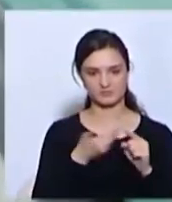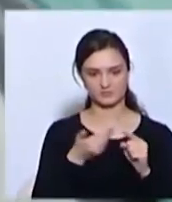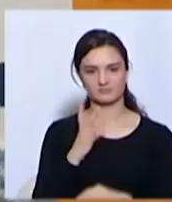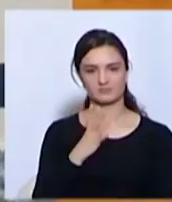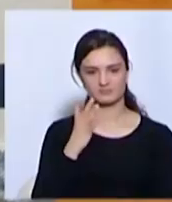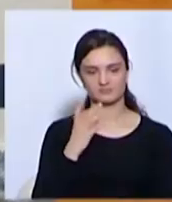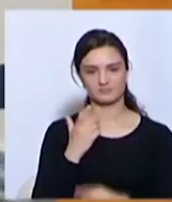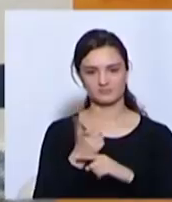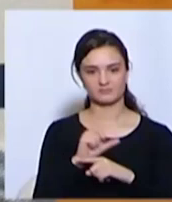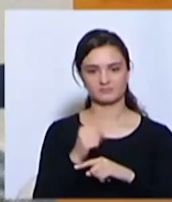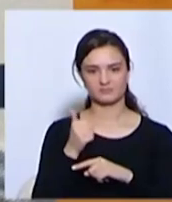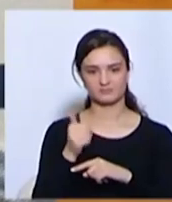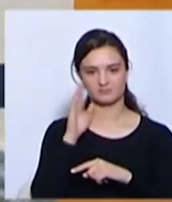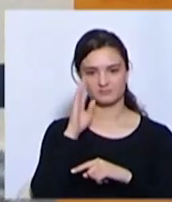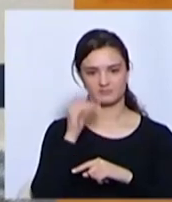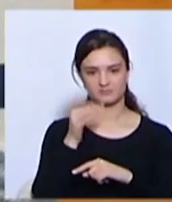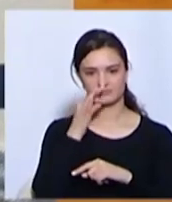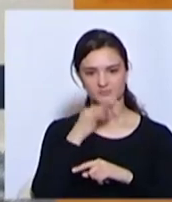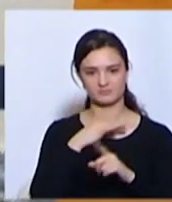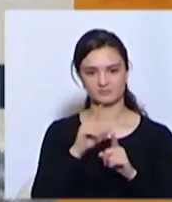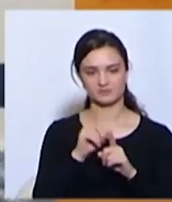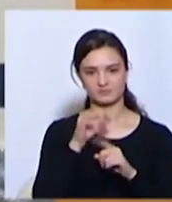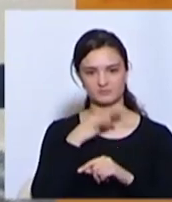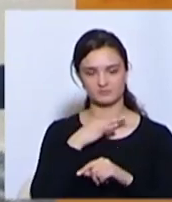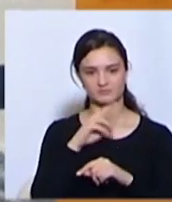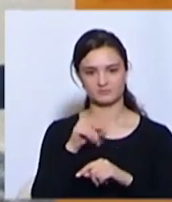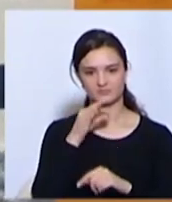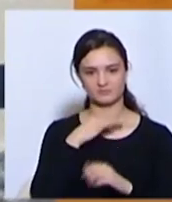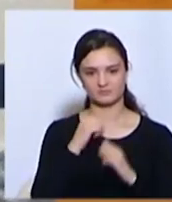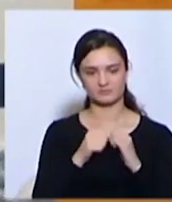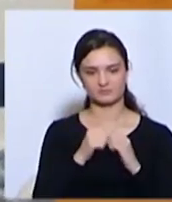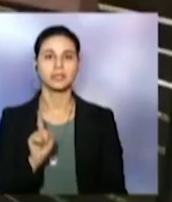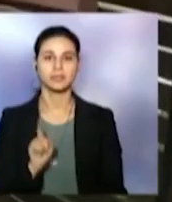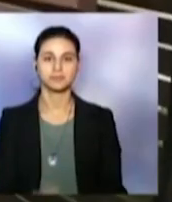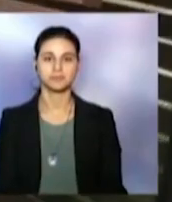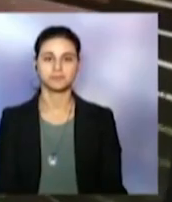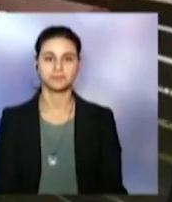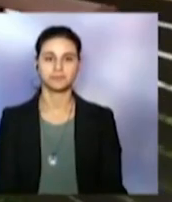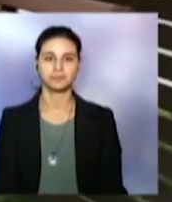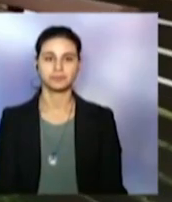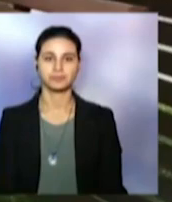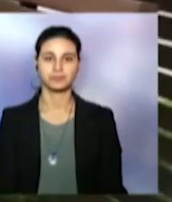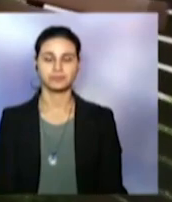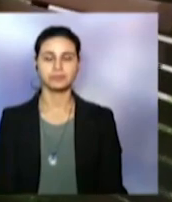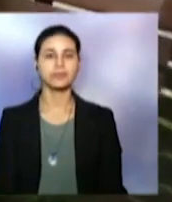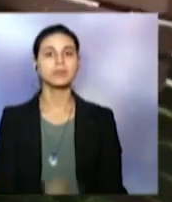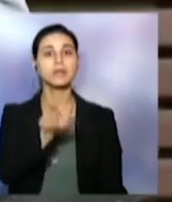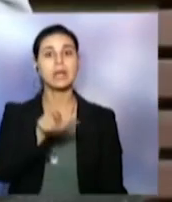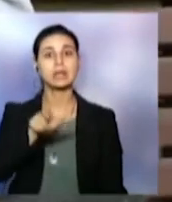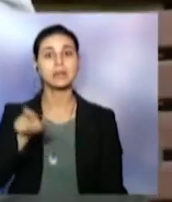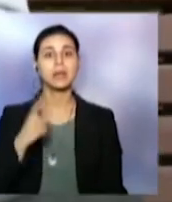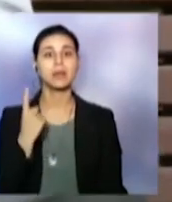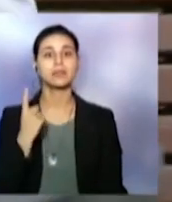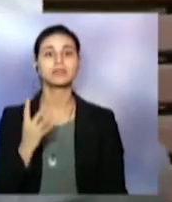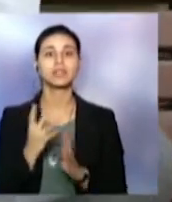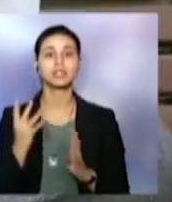ცხოვრების დევიზია. ძალიან კაი ბიჭი ხარ, ყოჩახო ასე მეუბნებოდა და მეუბნა ყოველთვის ყოჩახ კაი ბიჭი ხარო. საზოგადოებისგან თემიკას